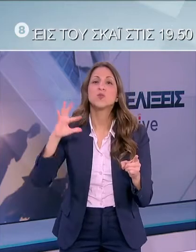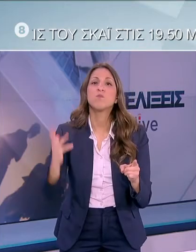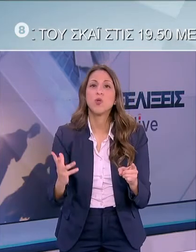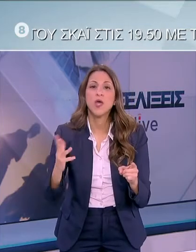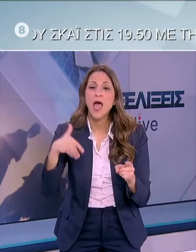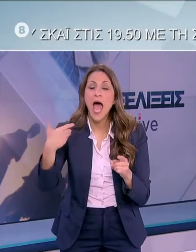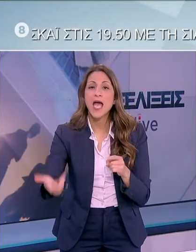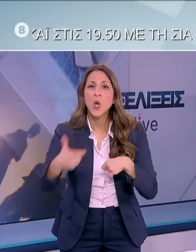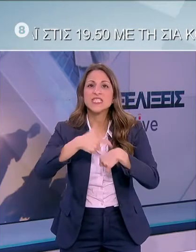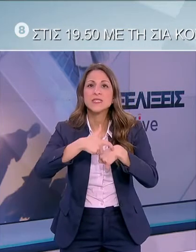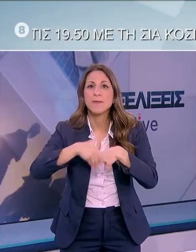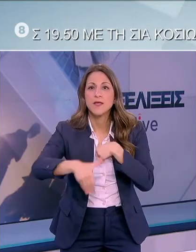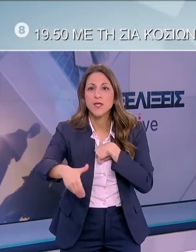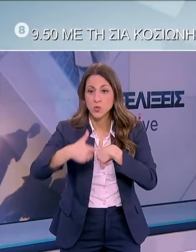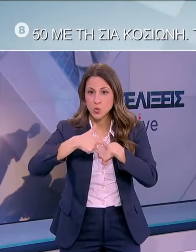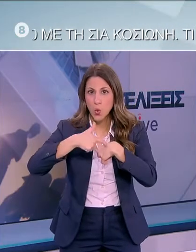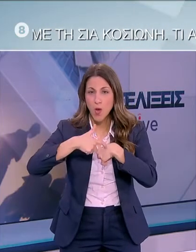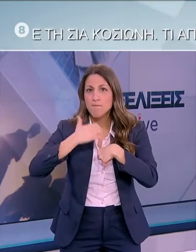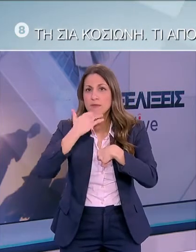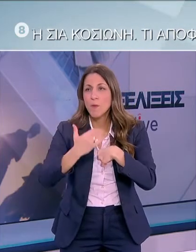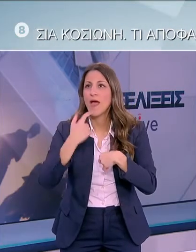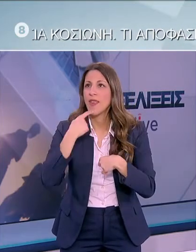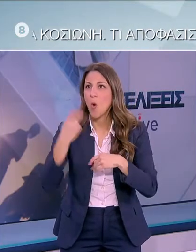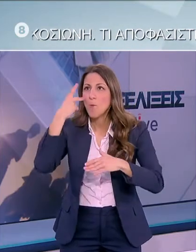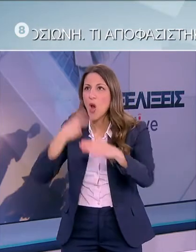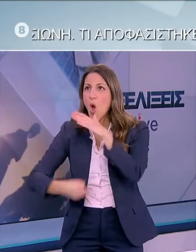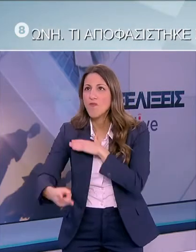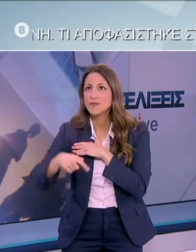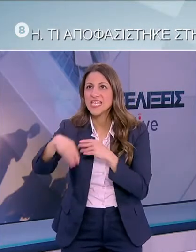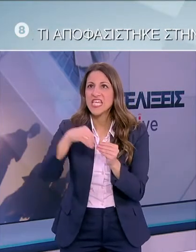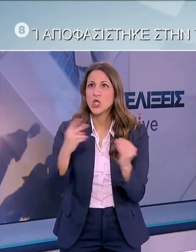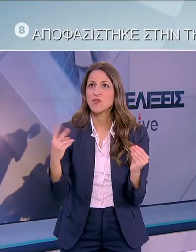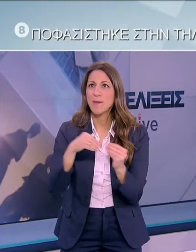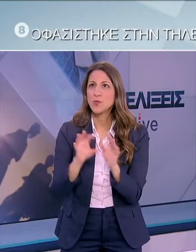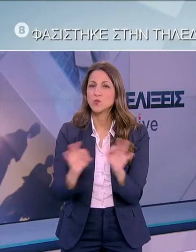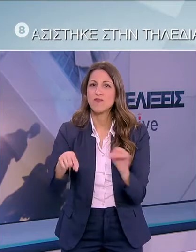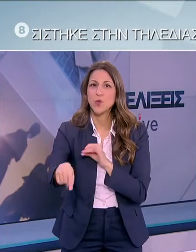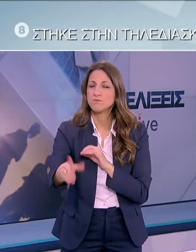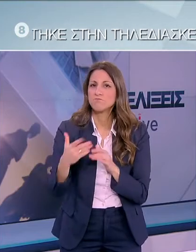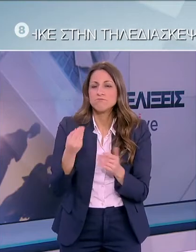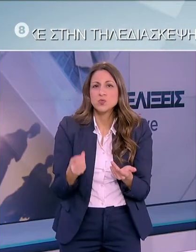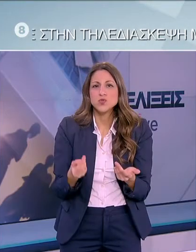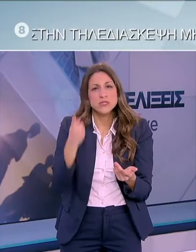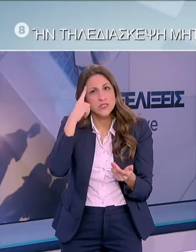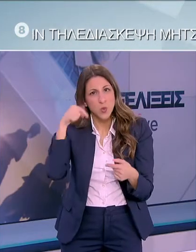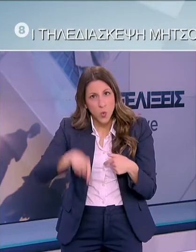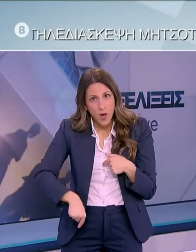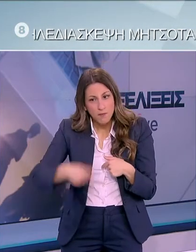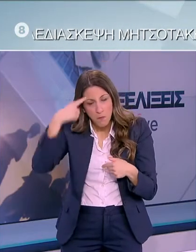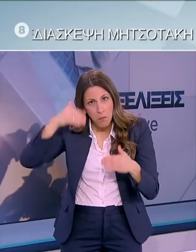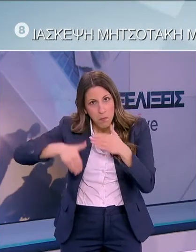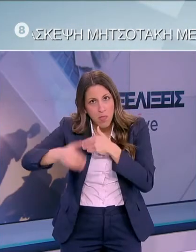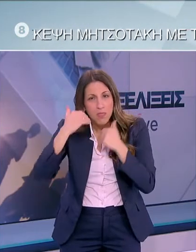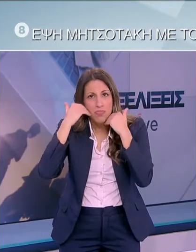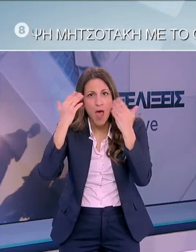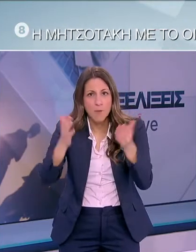τα δεδομένα τη στιγμή που θα πάρθουν. Μέχρι τις 27 Απριλίου, αυτό που προέχει είναι να τηρήσουμε τα μέτρα. Και το 27 Απριλίου δεν είναι μια